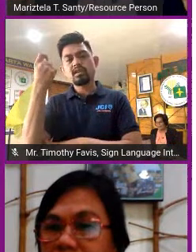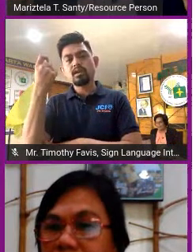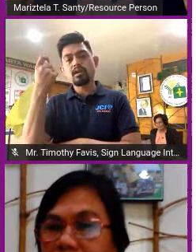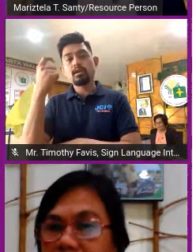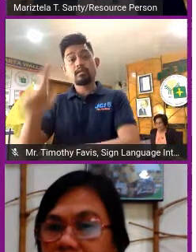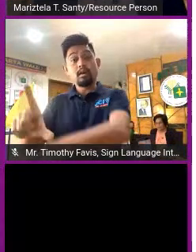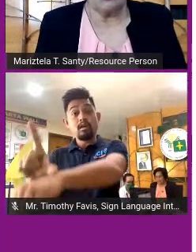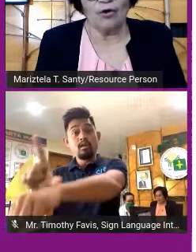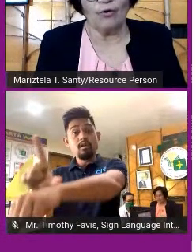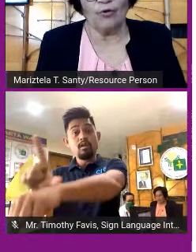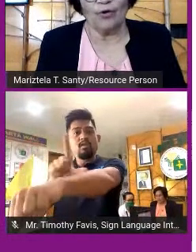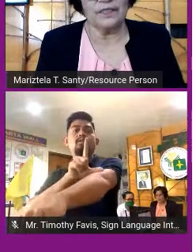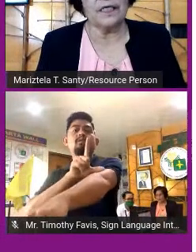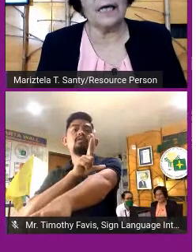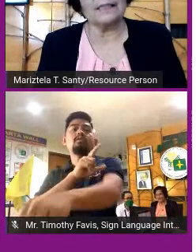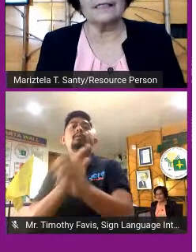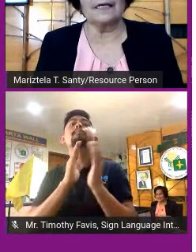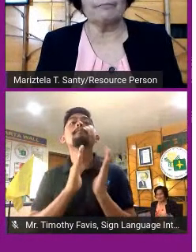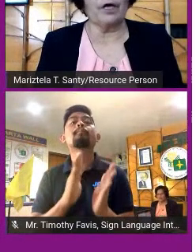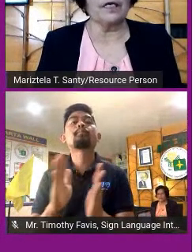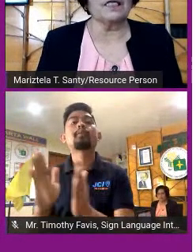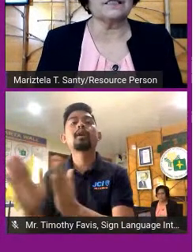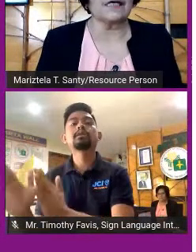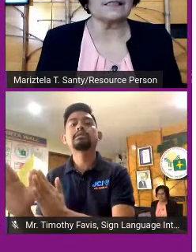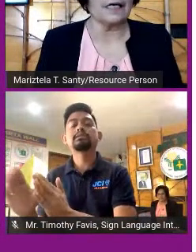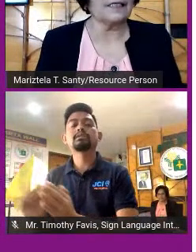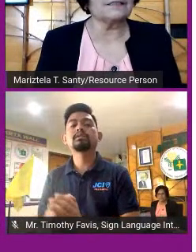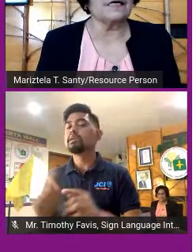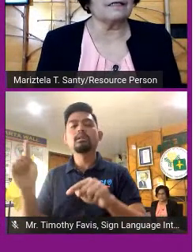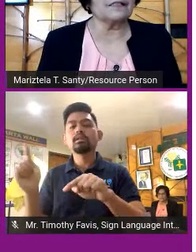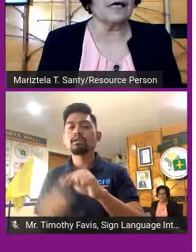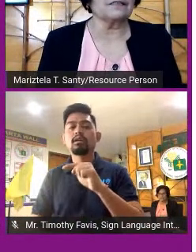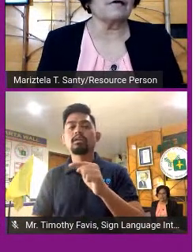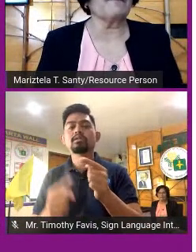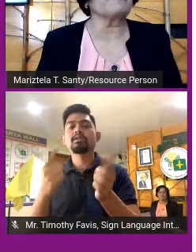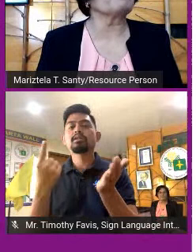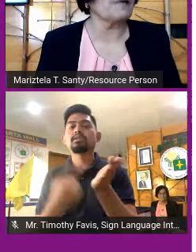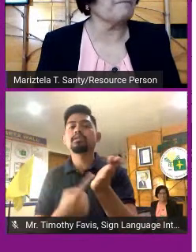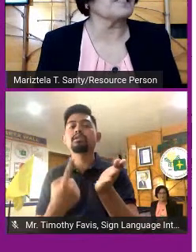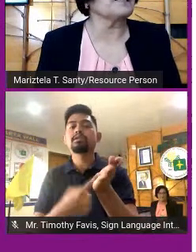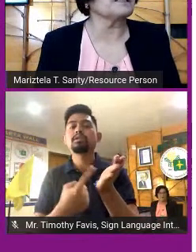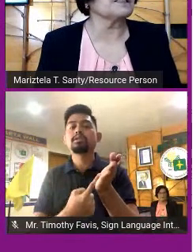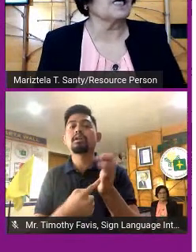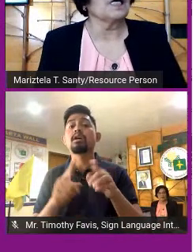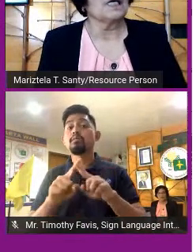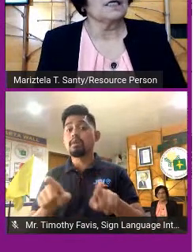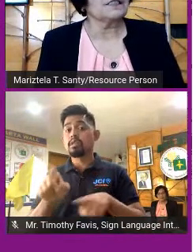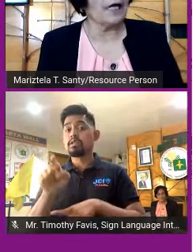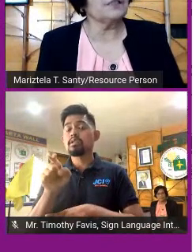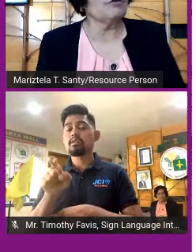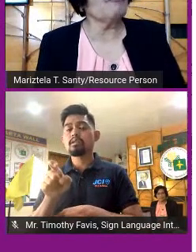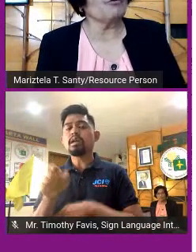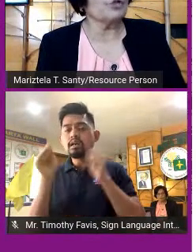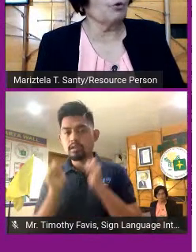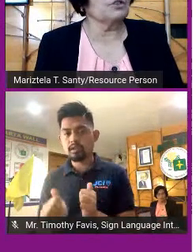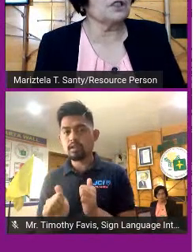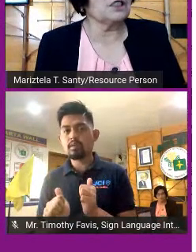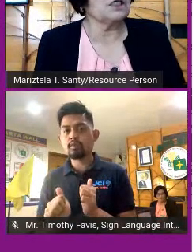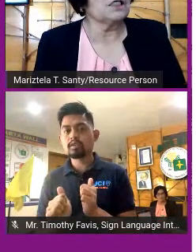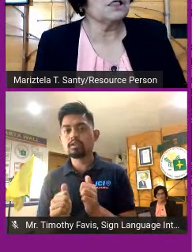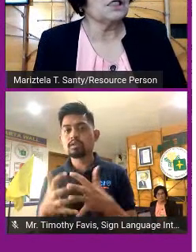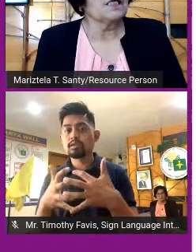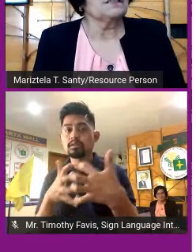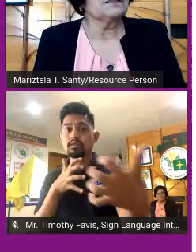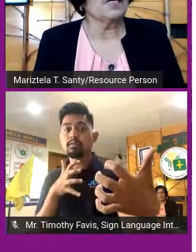yan. So, hindi natin yan pwedeng i-discuss. At least there is a separate schedule for